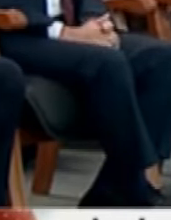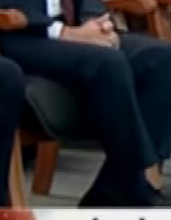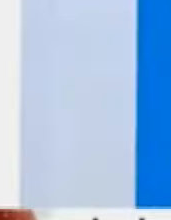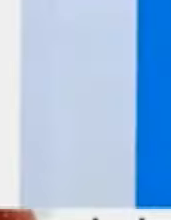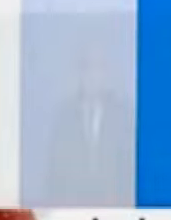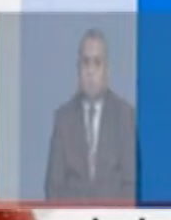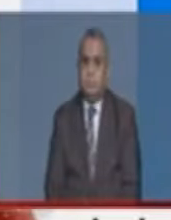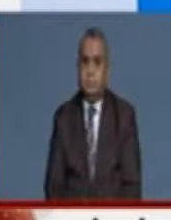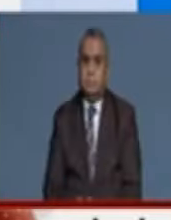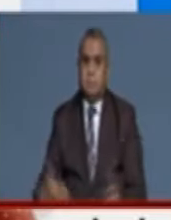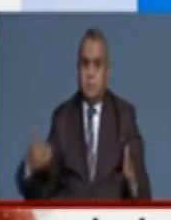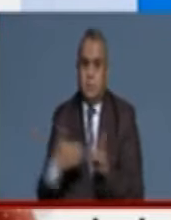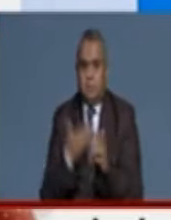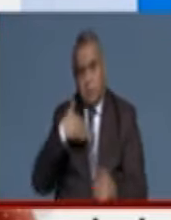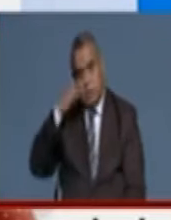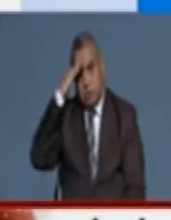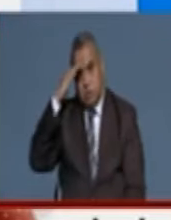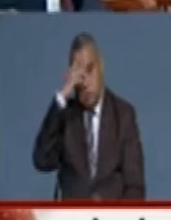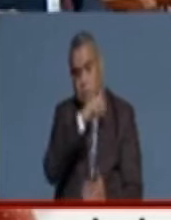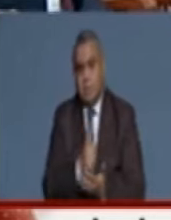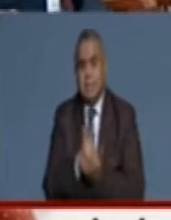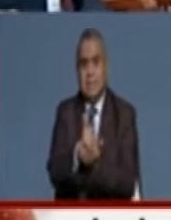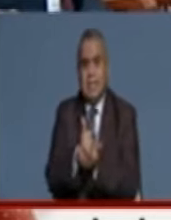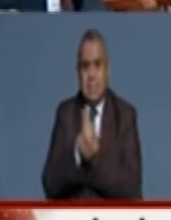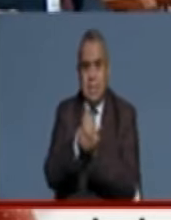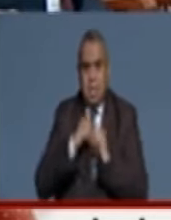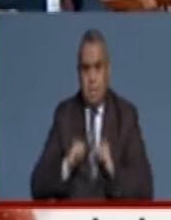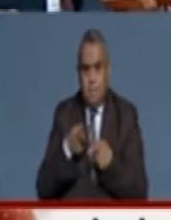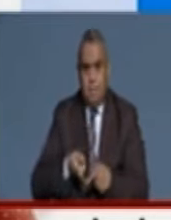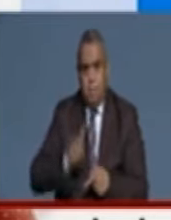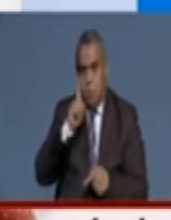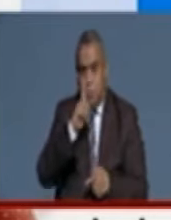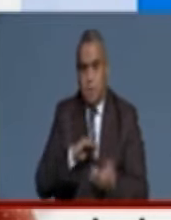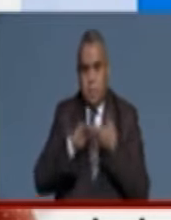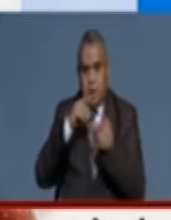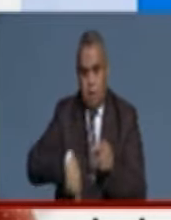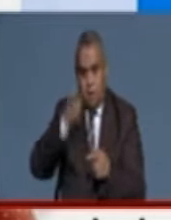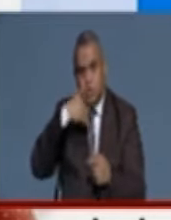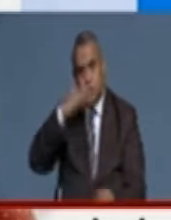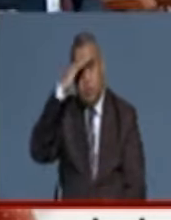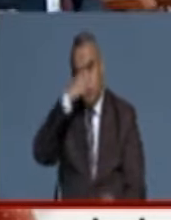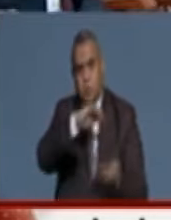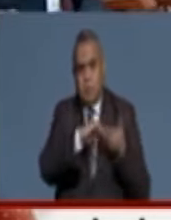اخيرا حابين نوجه شكر لسيادتك على الدعم الدائم لينا وللمبادره، ولولا ما كناش وصلنا اليوم ده. شكرا يا فندم.